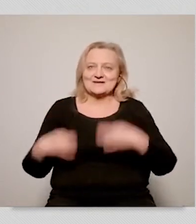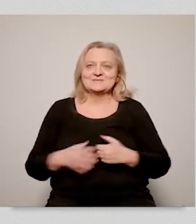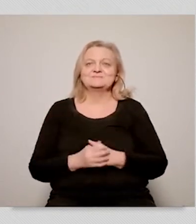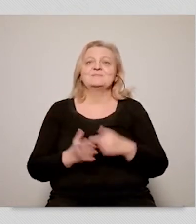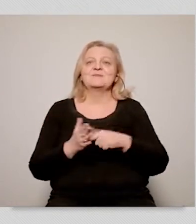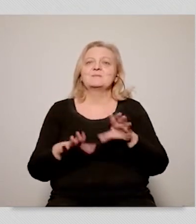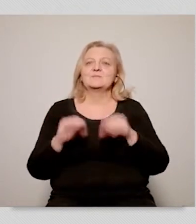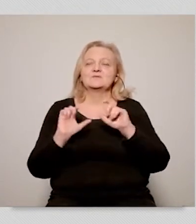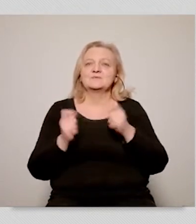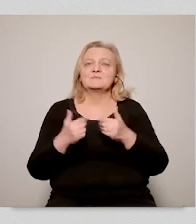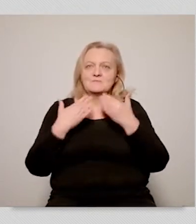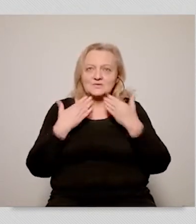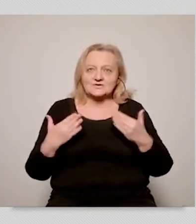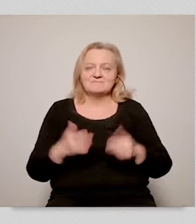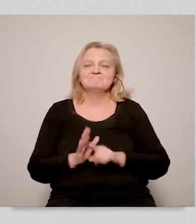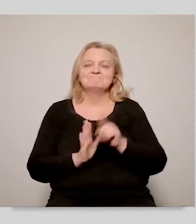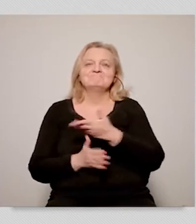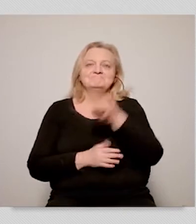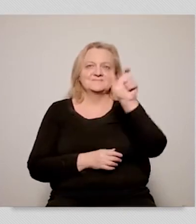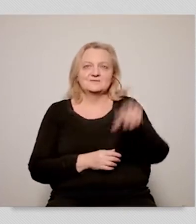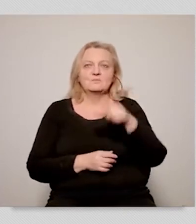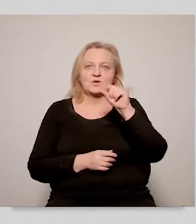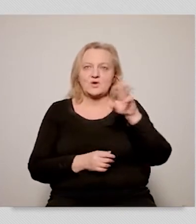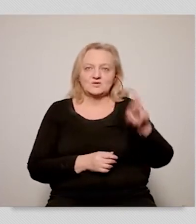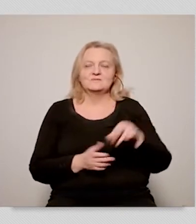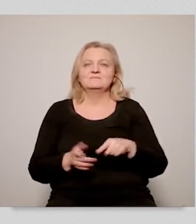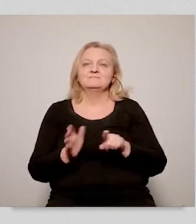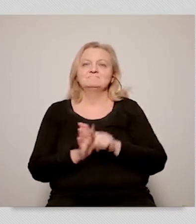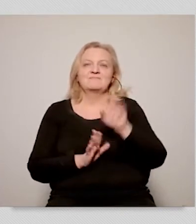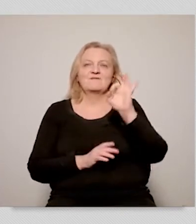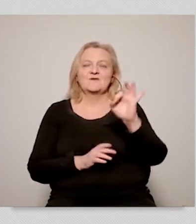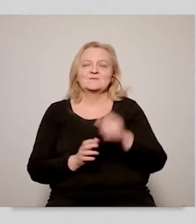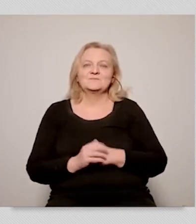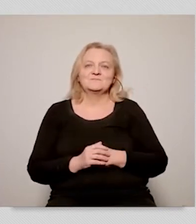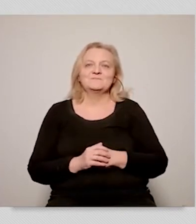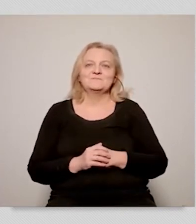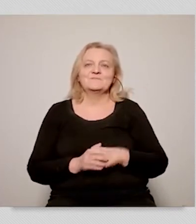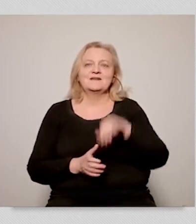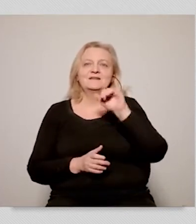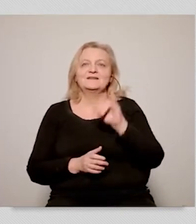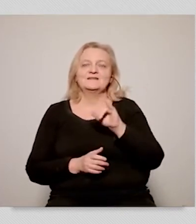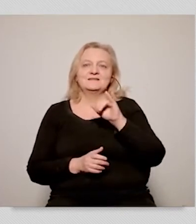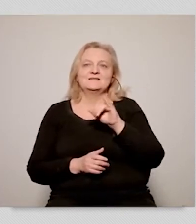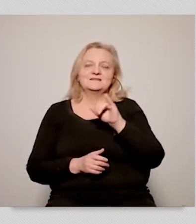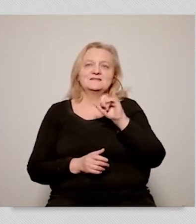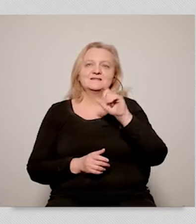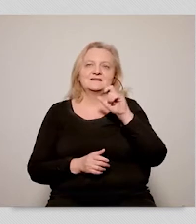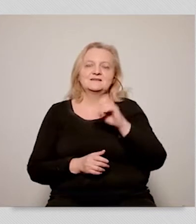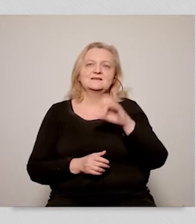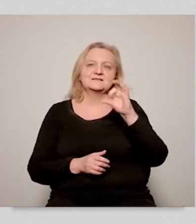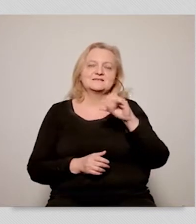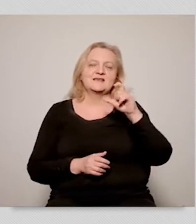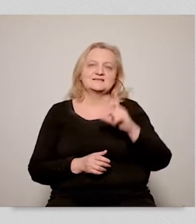Zacznę od podziękowań dla Ciebie, Piotrze i dla twojego, no dla ICFR-u oraz dla